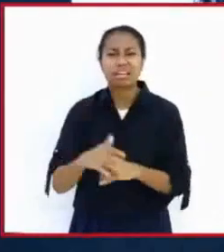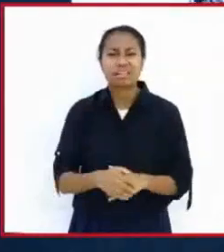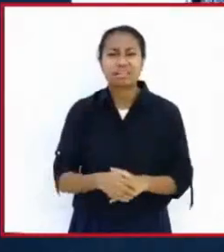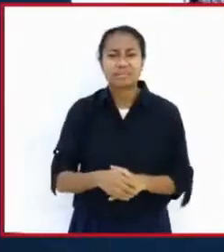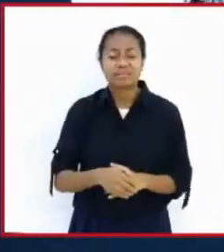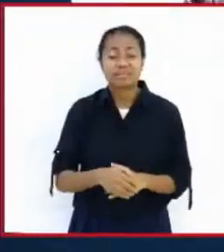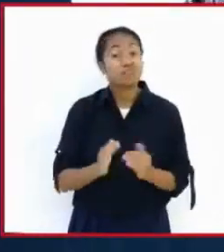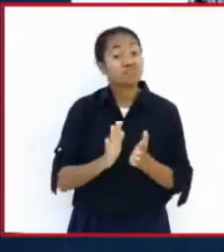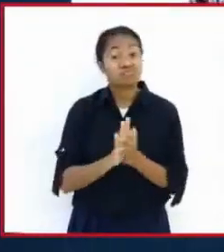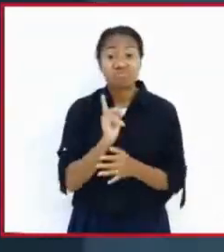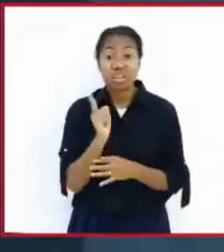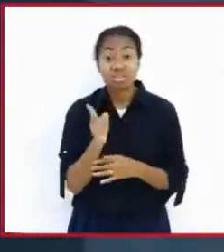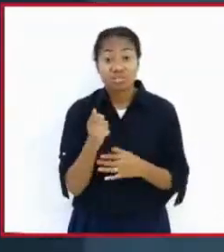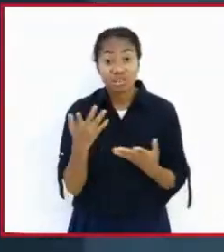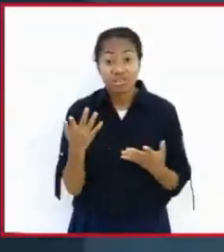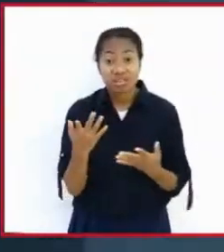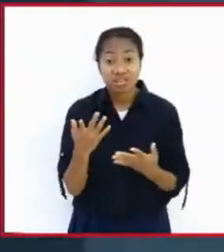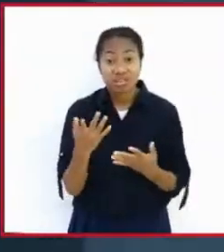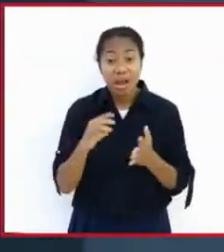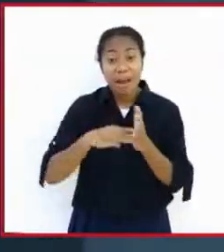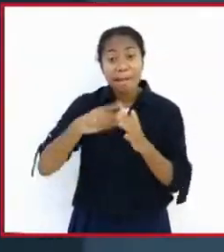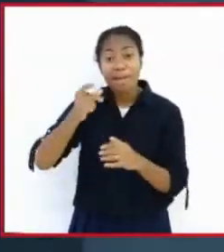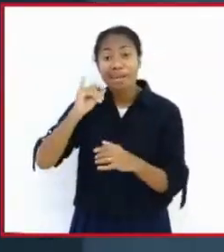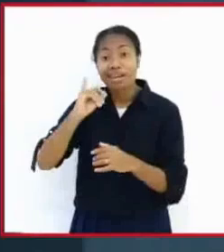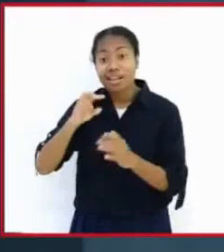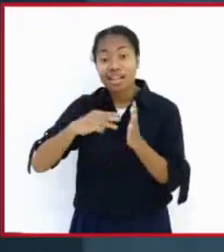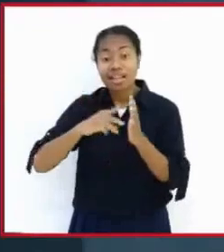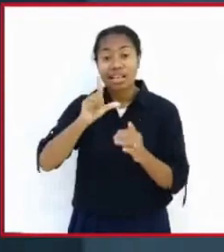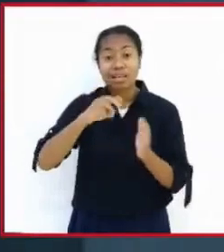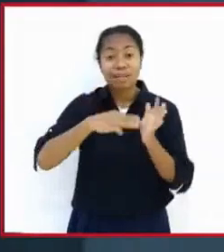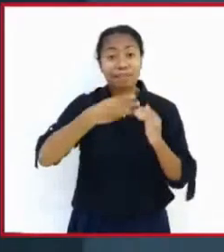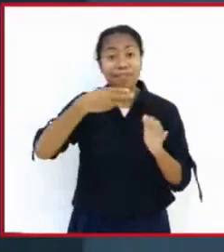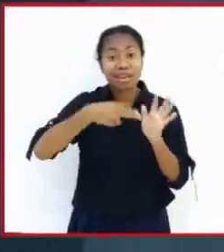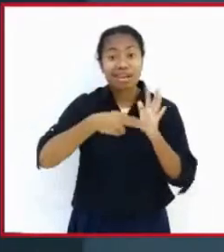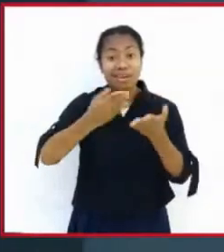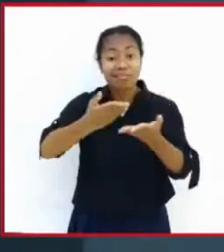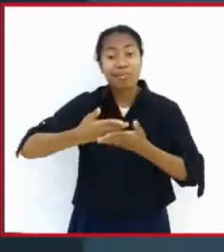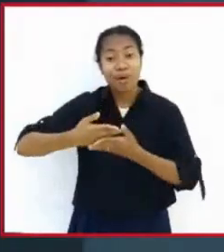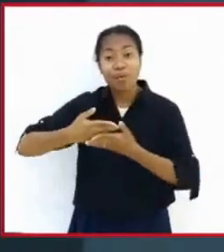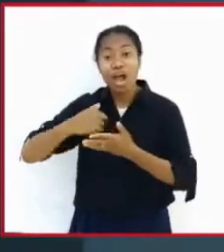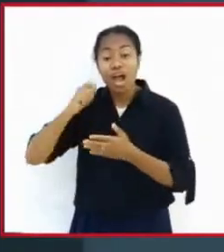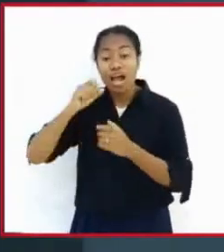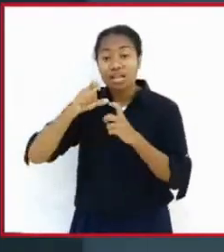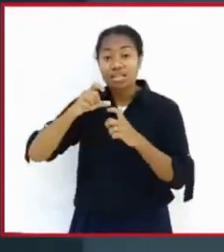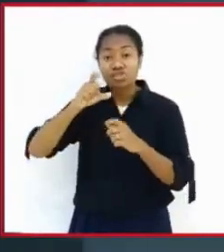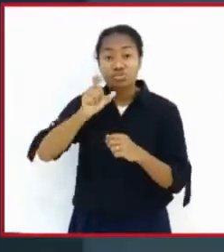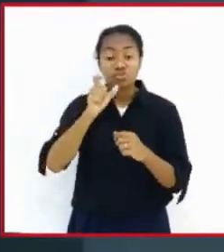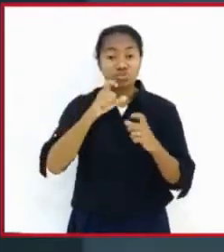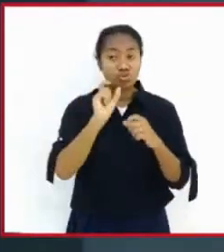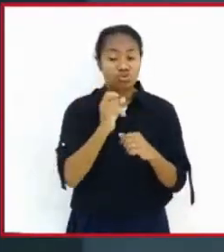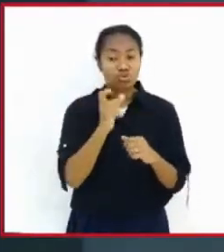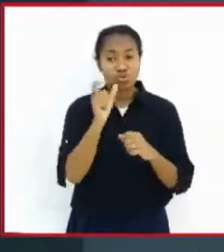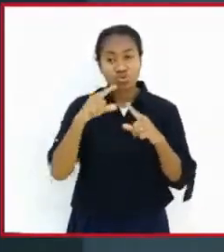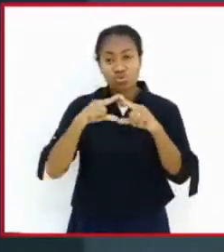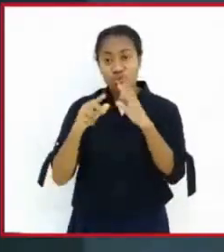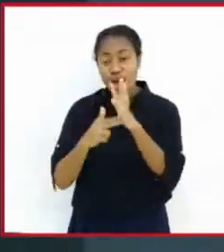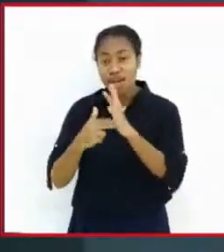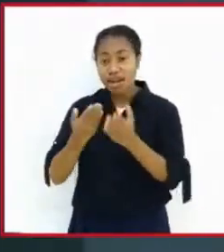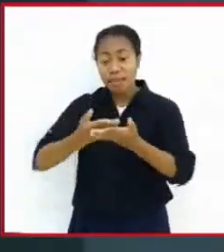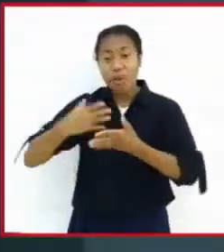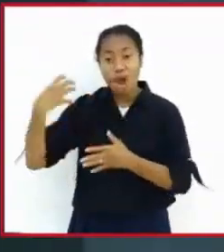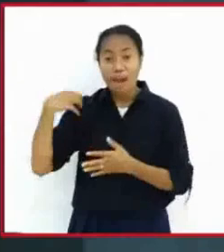lalu akhirnya merriment pun membawa Hai susuan ke Amerika dan